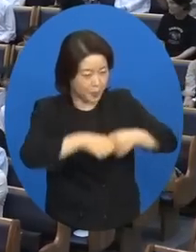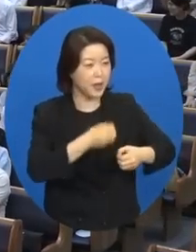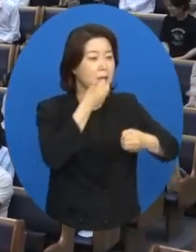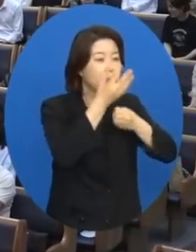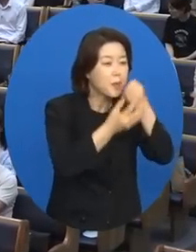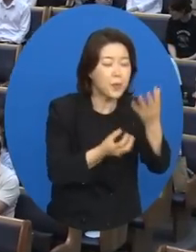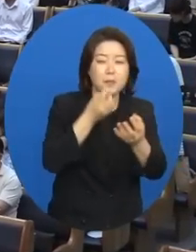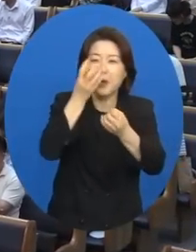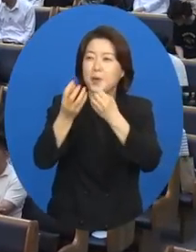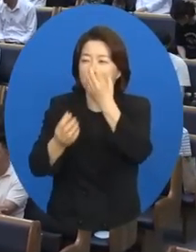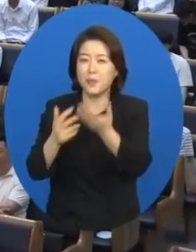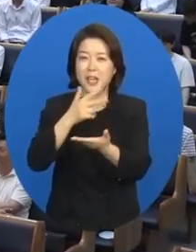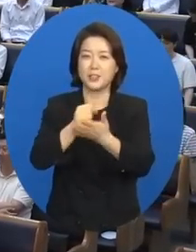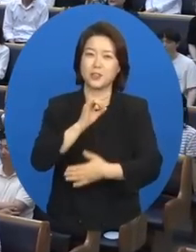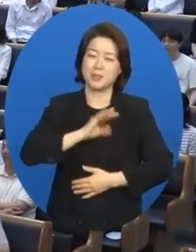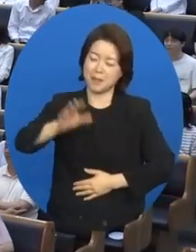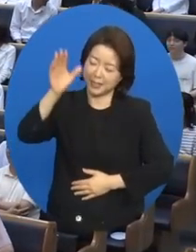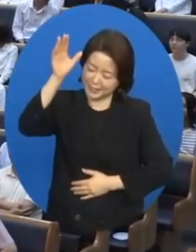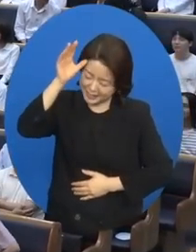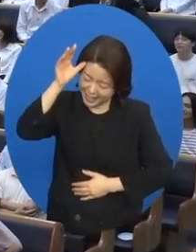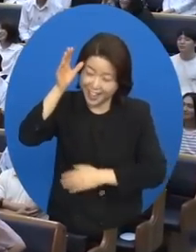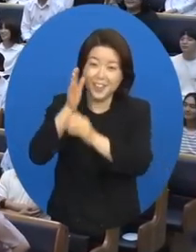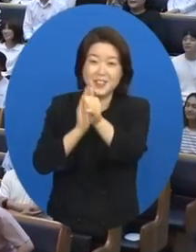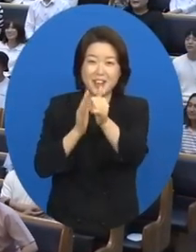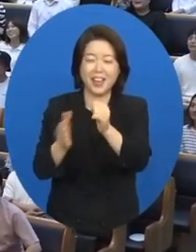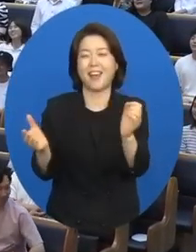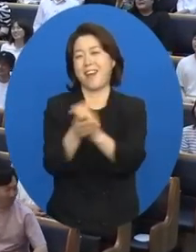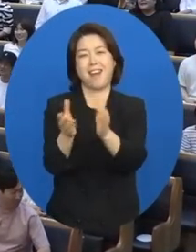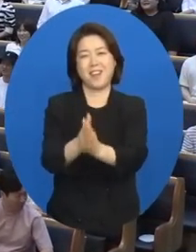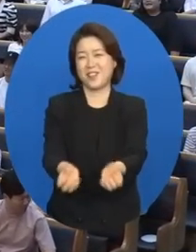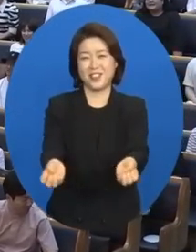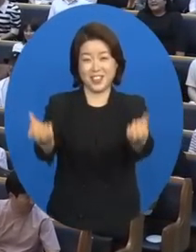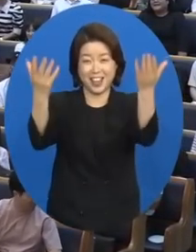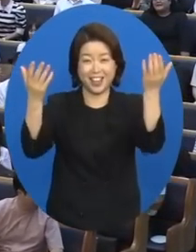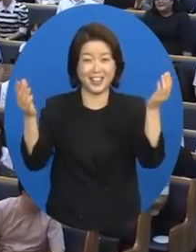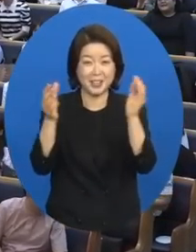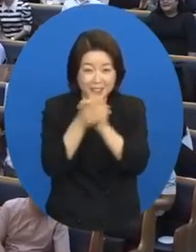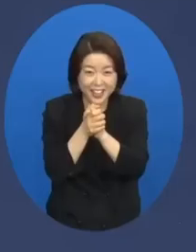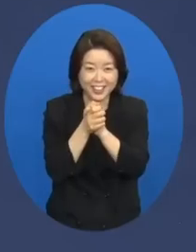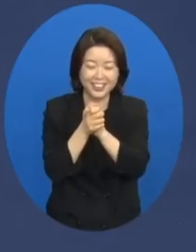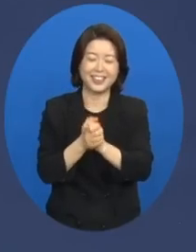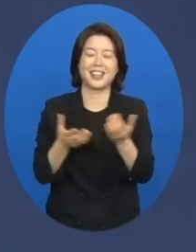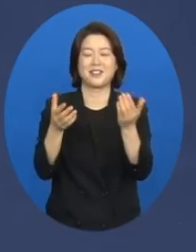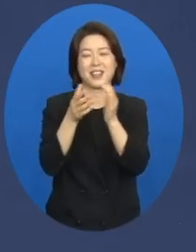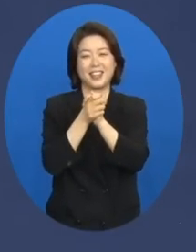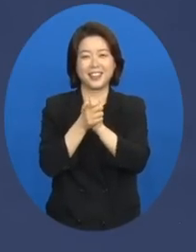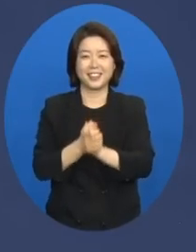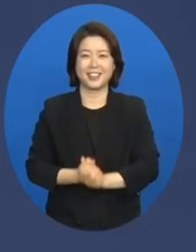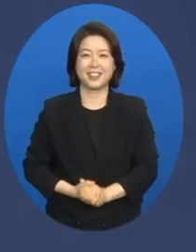네, 주님만 기대하십시다. 할렐루야. 아멘. 아멘. 아멘.